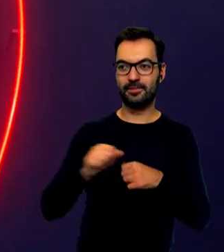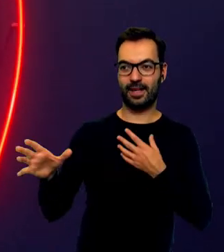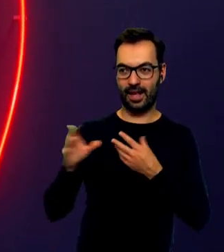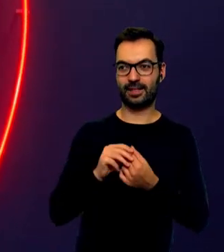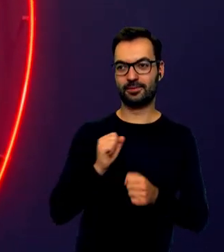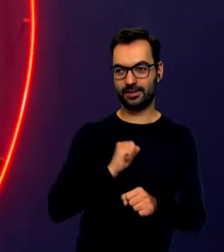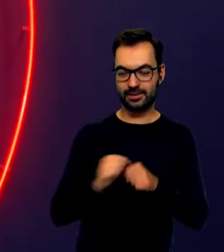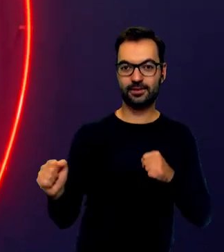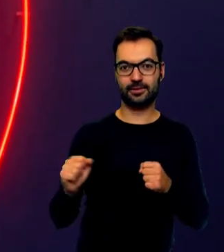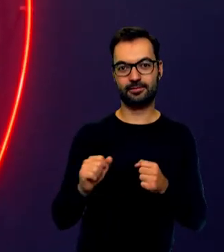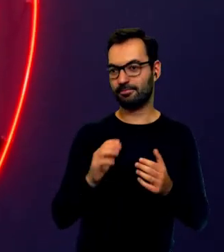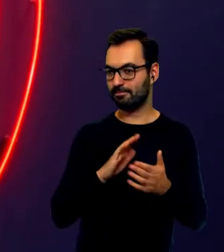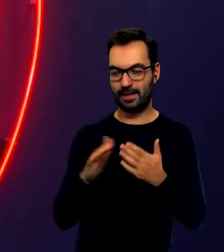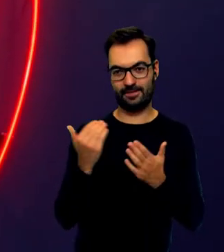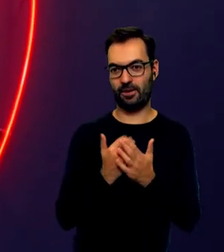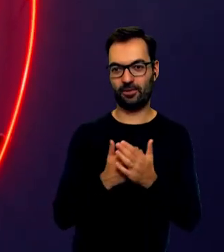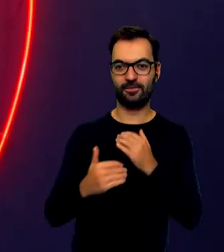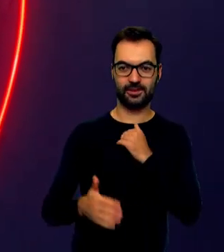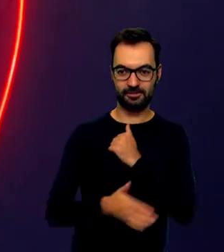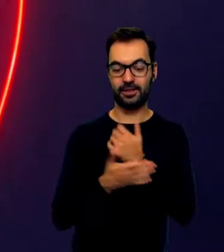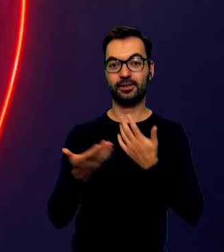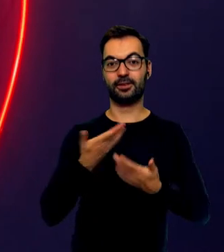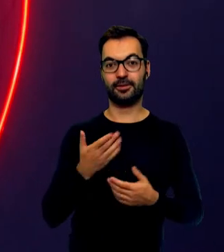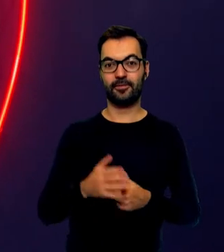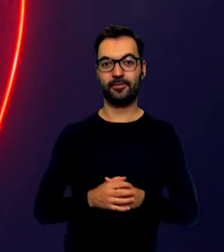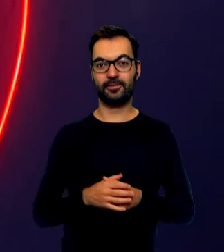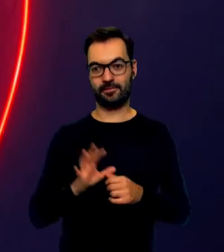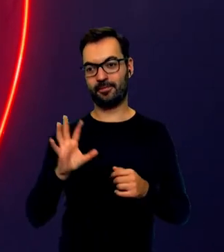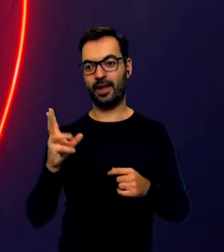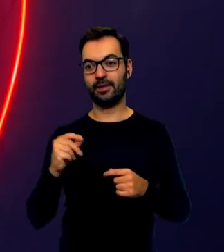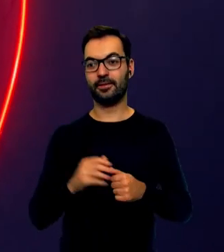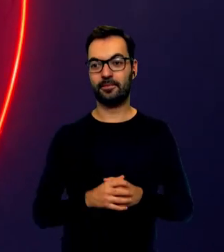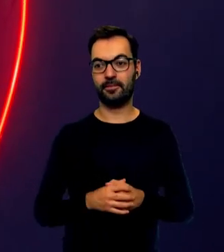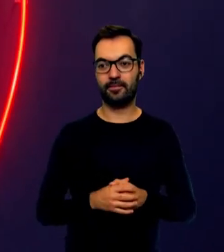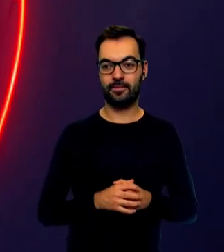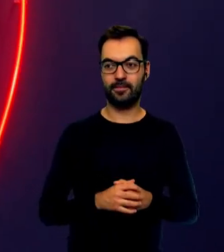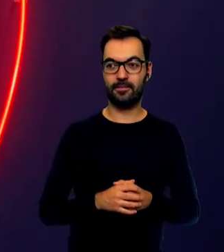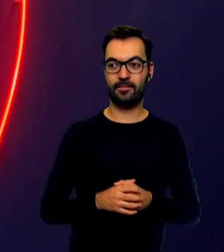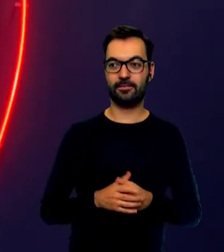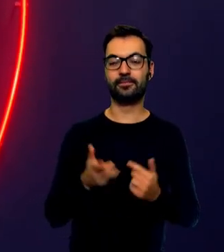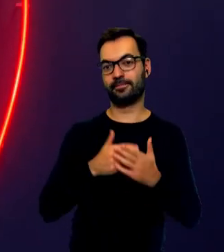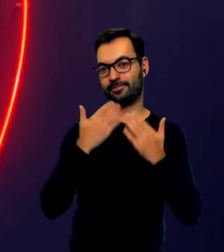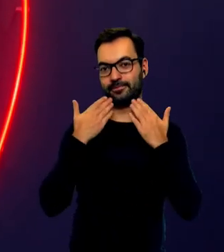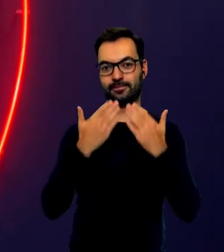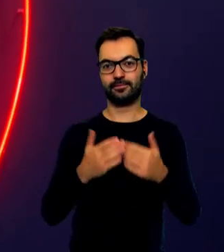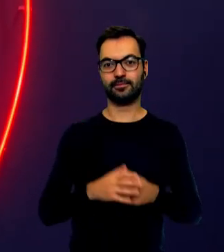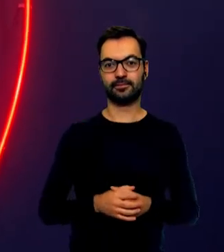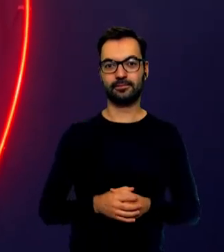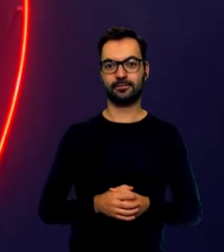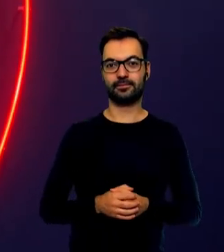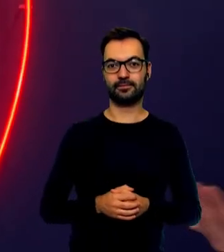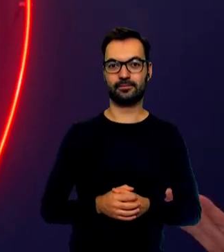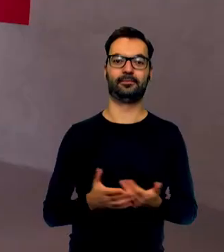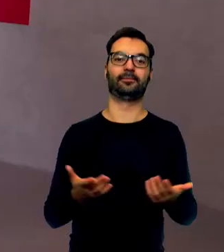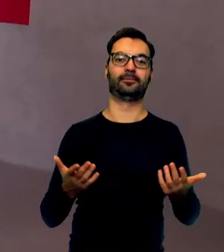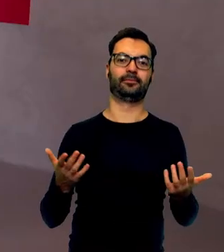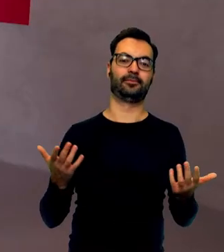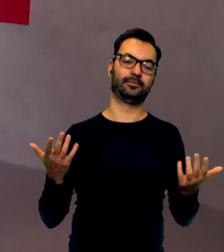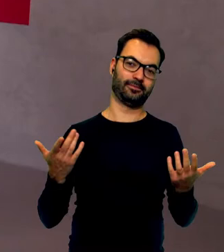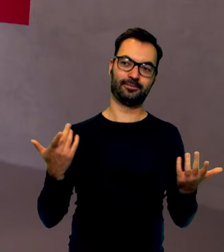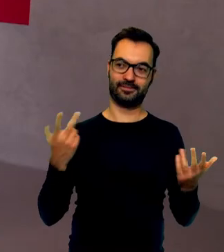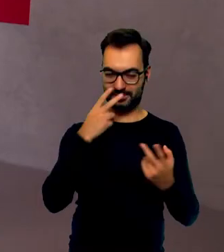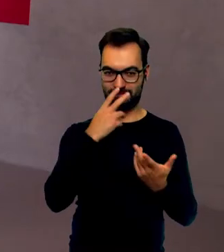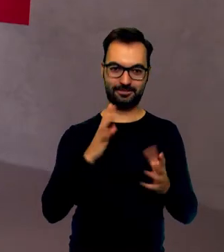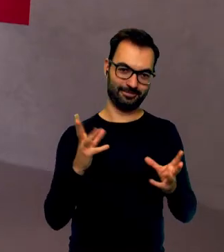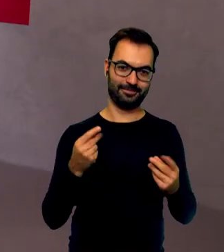razem, wiesz, takie bezwarunkowe wsparcie, no, to jest piękne i to za to jej dziękuję bardzo. No i to jest ich siła.